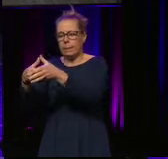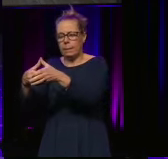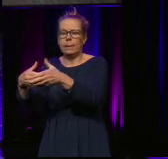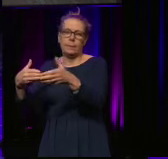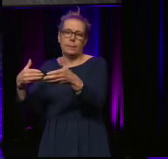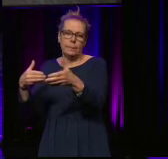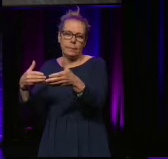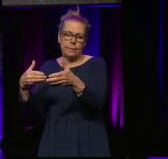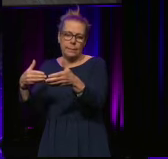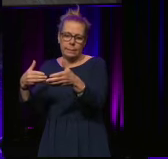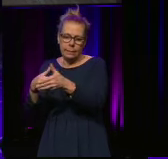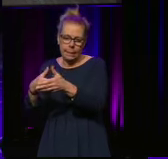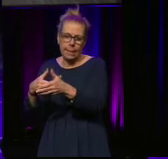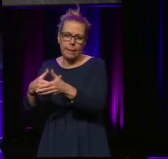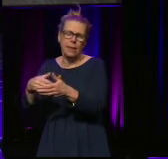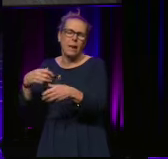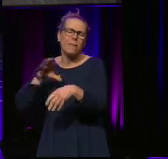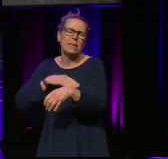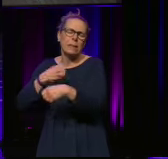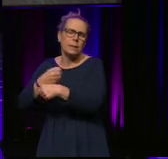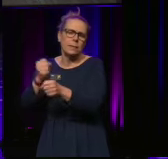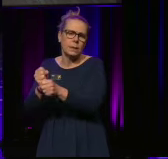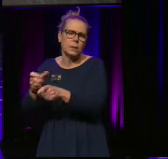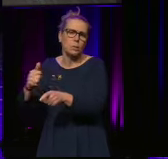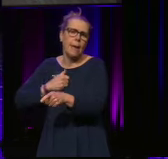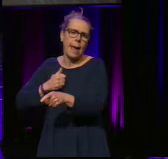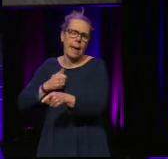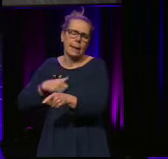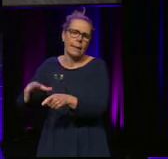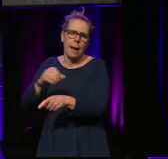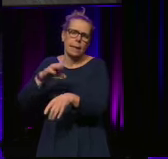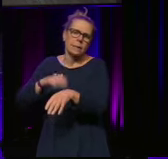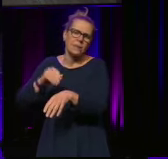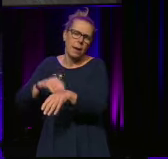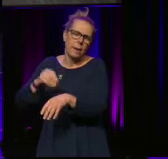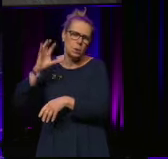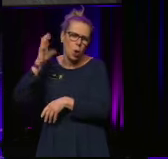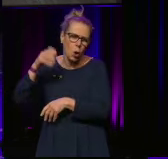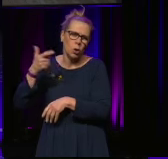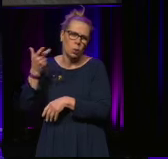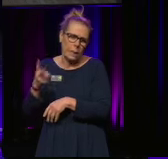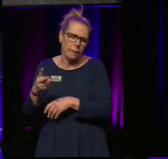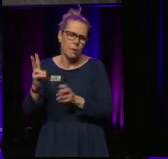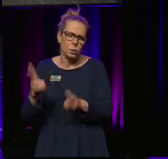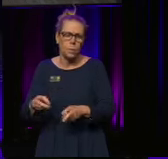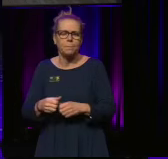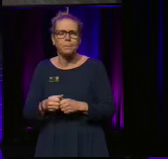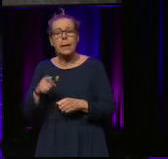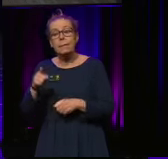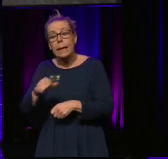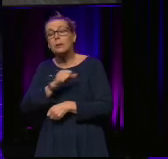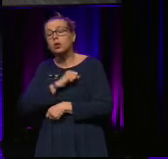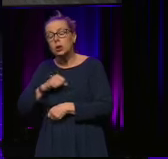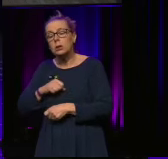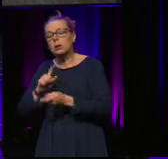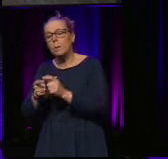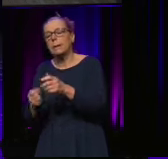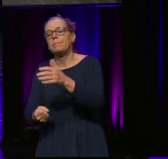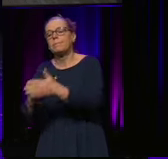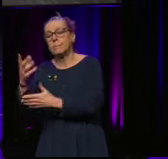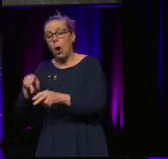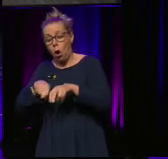för stiftelse. Det finns en stiftelse som äger alla Sveriges Radio och TV och sådär. Att den styrelsen ska tillsättas av